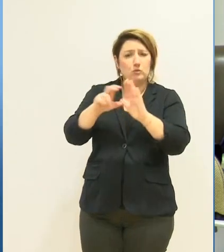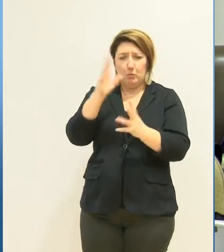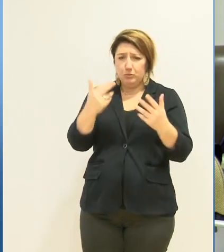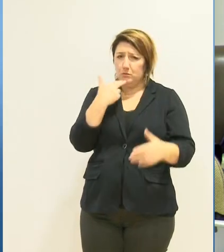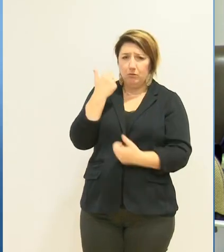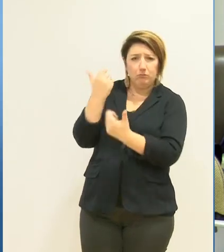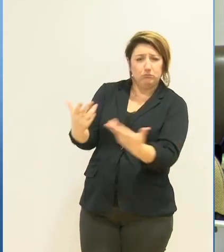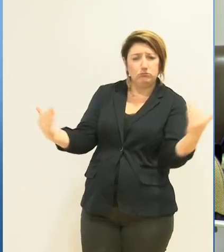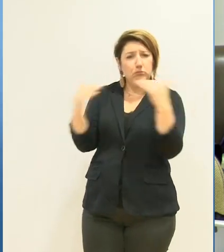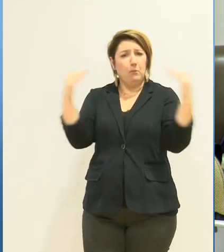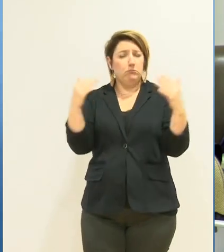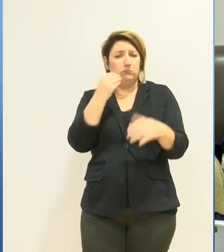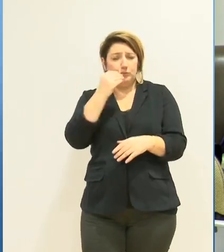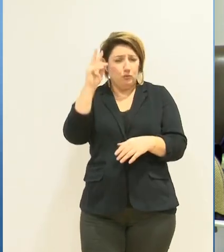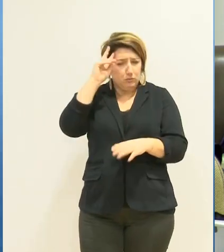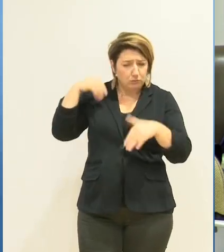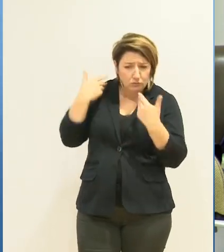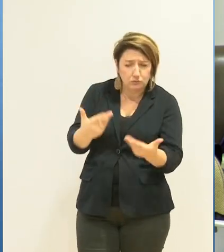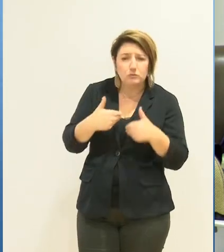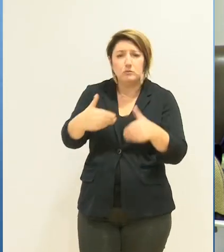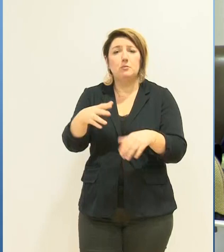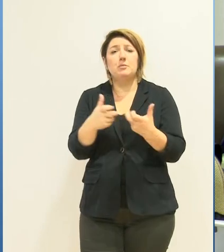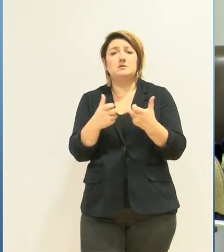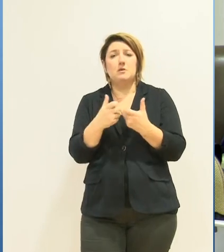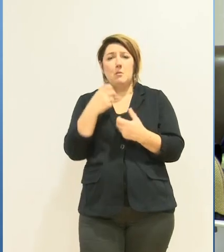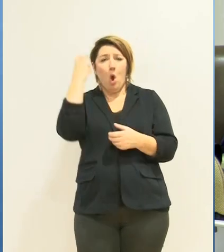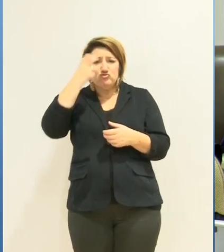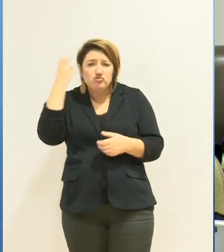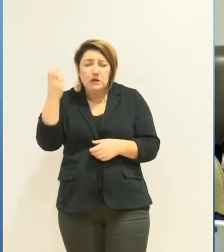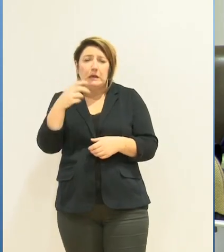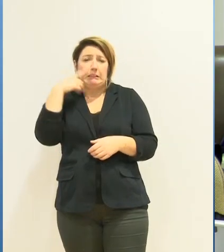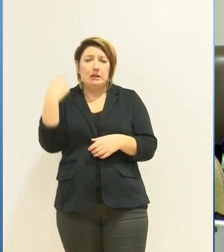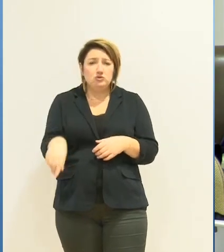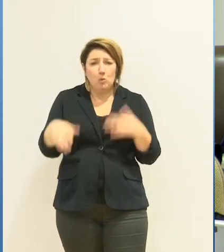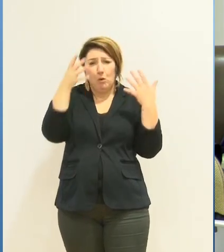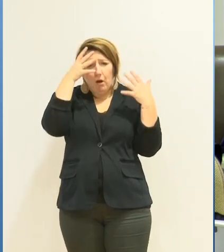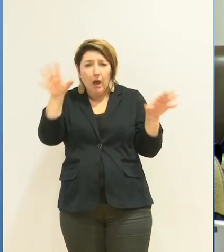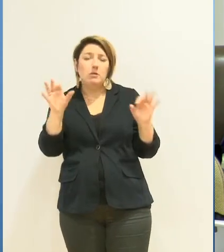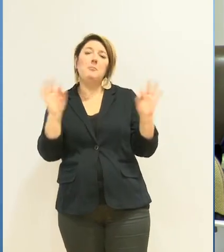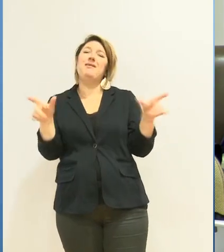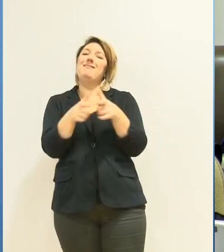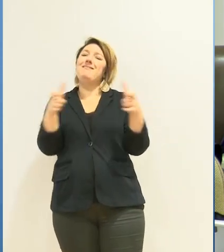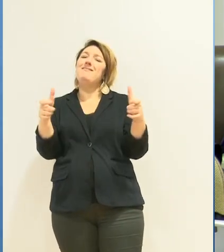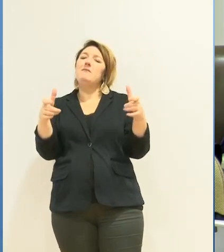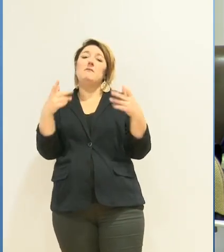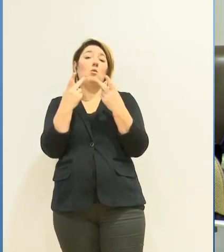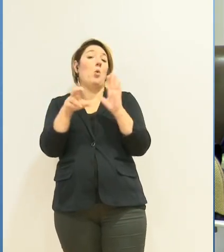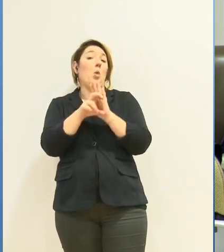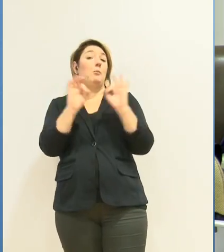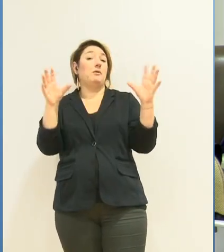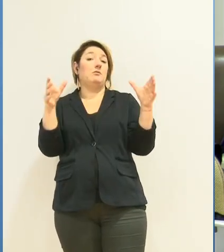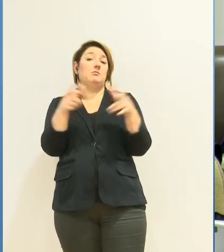moins de personnel par habitant que nous des communes comme angers dijon rennes qui sont dans notre strate et dans lequel je n'ai jamais